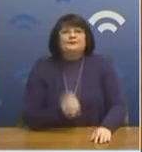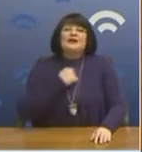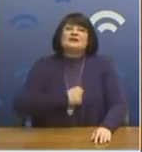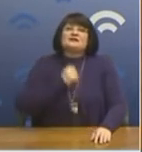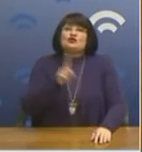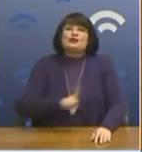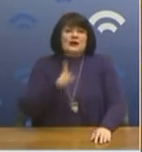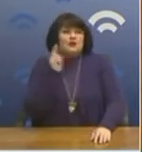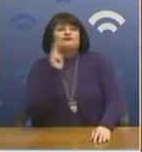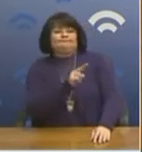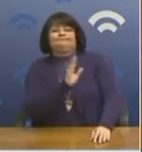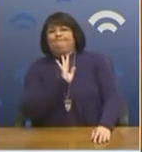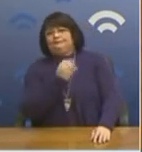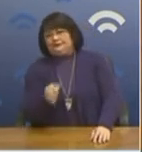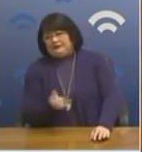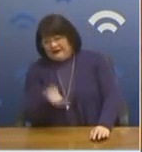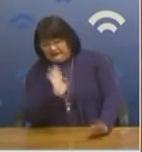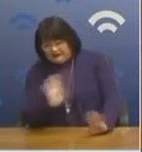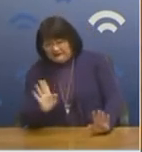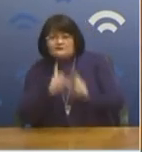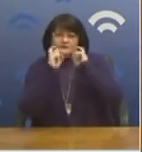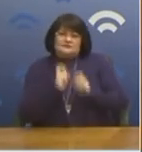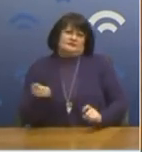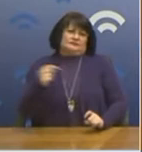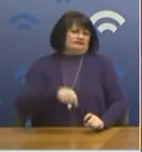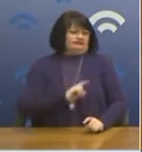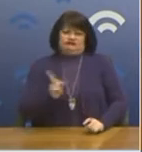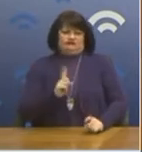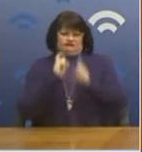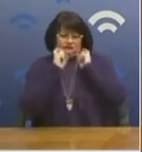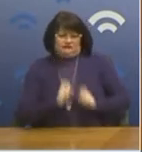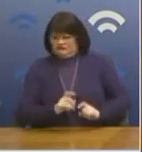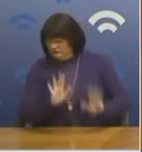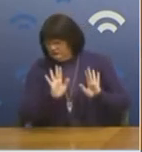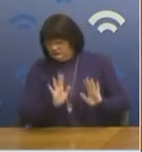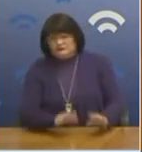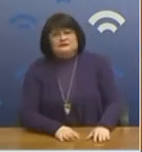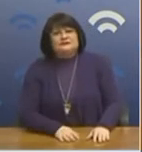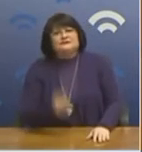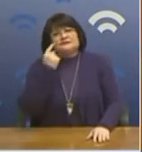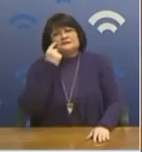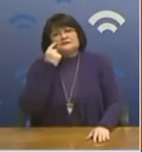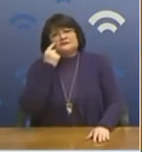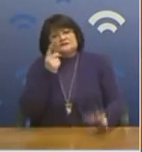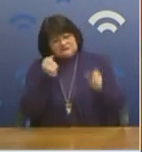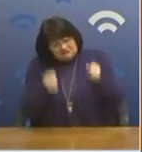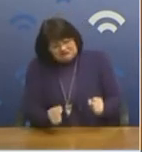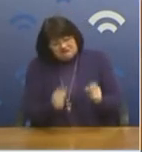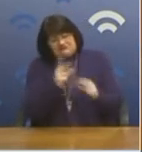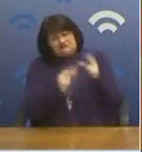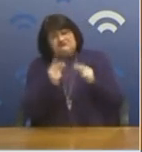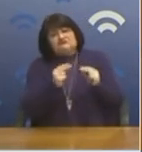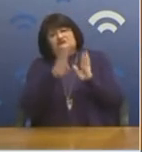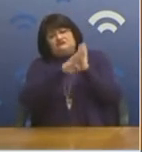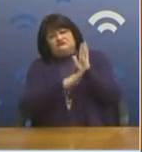Μητσοτάκης. Δεν είναι αναγκασμένος να είναι εδώ, ούτε είναι αναγκασμένος να παρακολουθεί όλη τη συζήτηση, γιατί ο άνθρωπος έχει